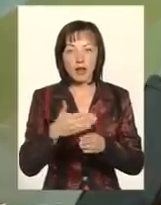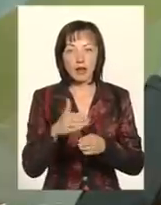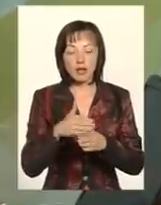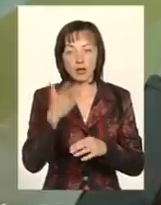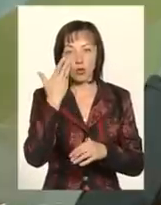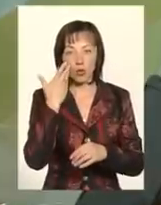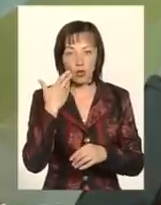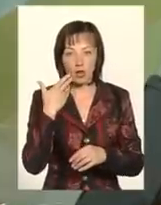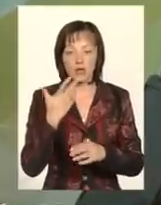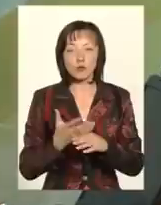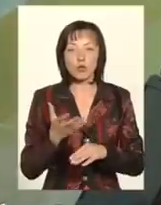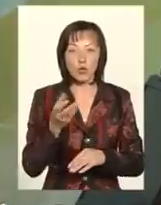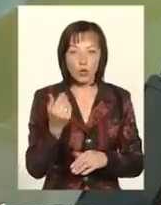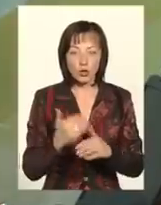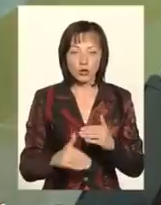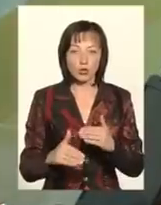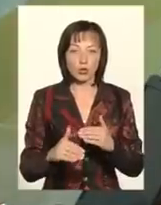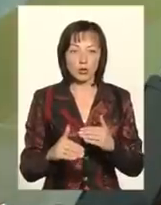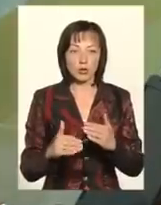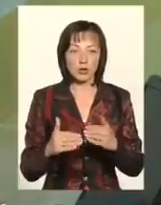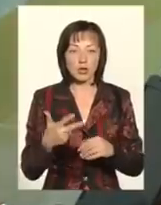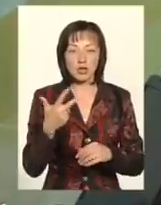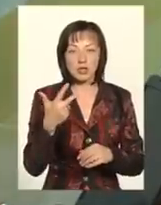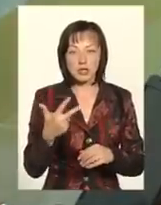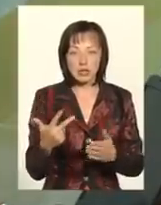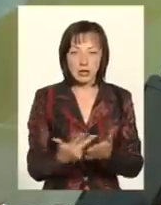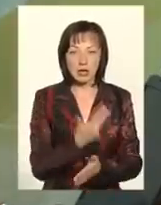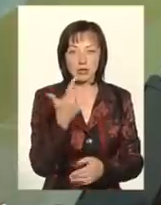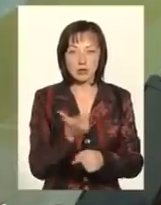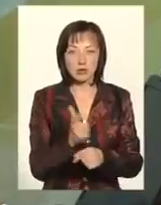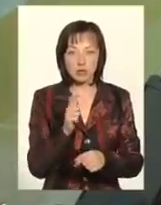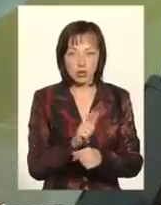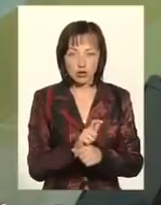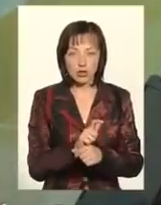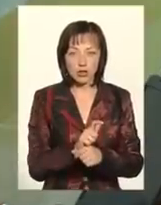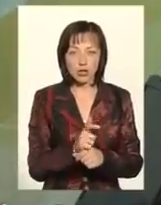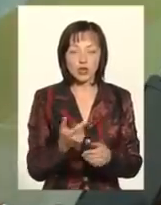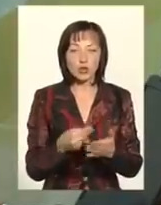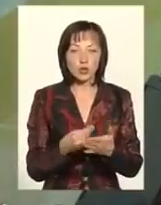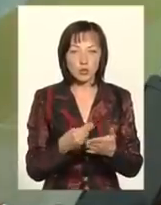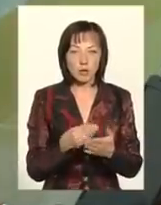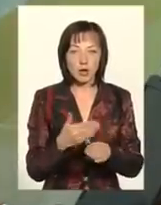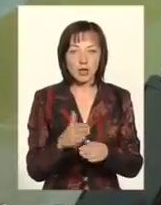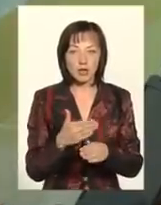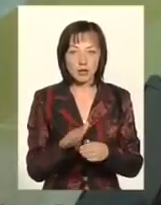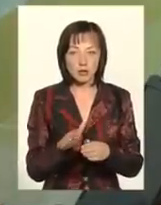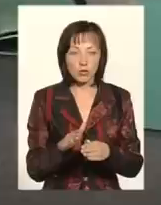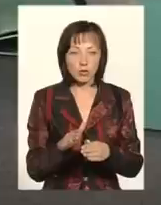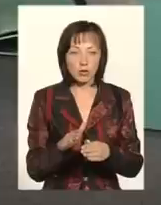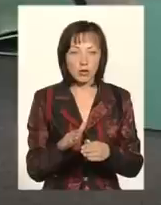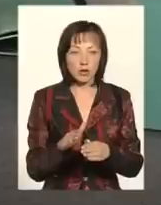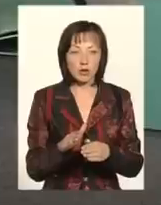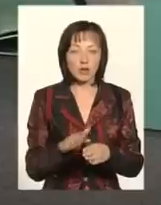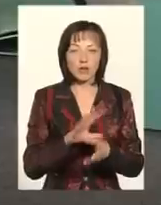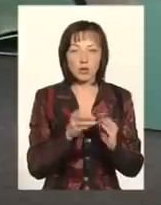коли сплочину порядку три В три рази більше Суми кредиту то естьсть мається на увазі тіла